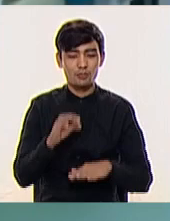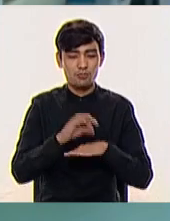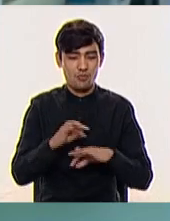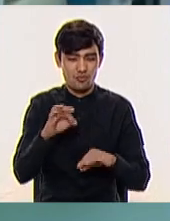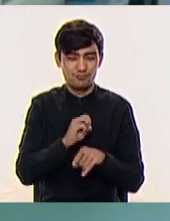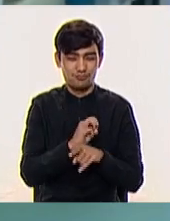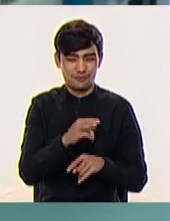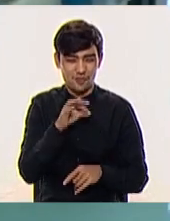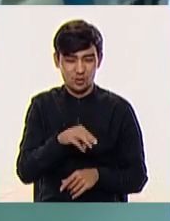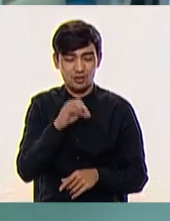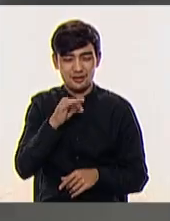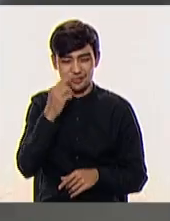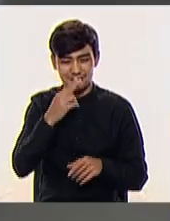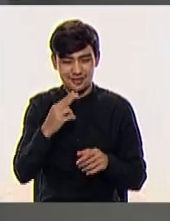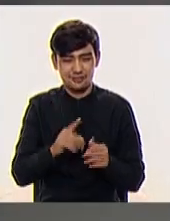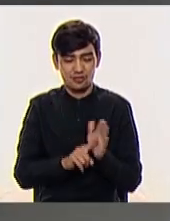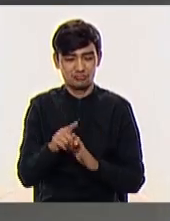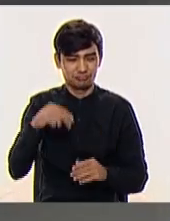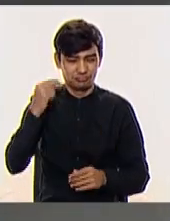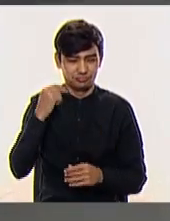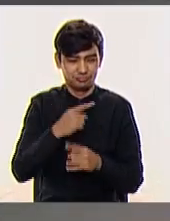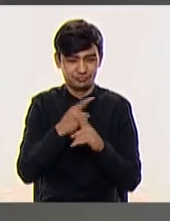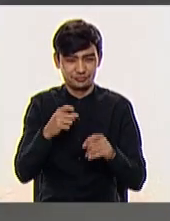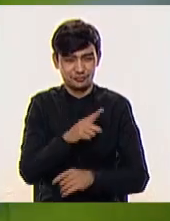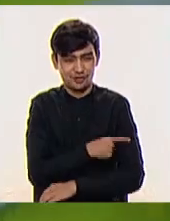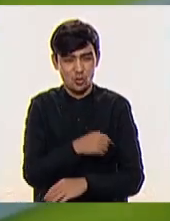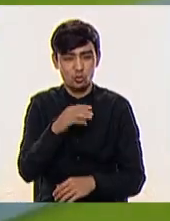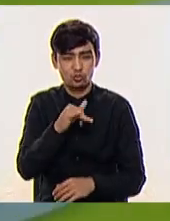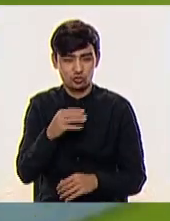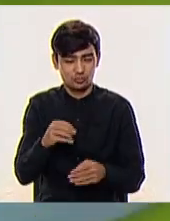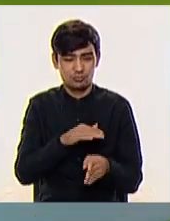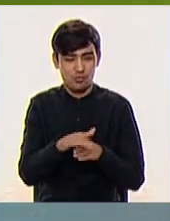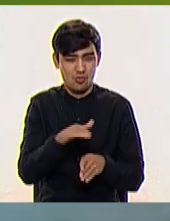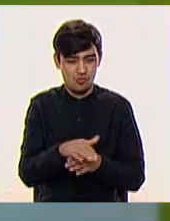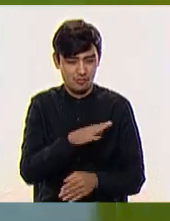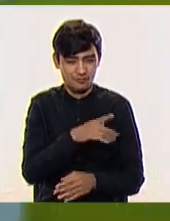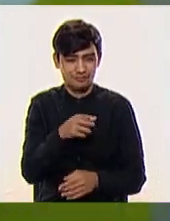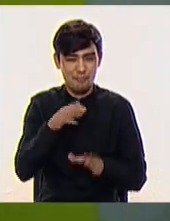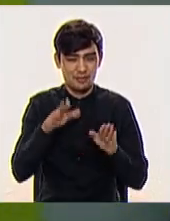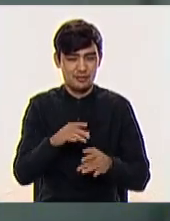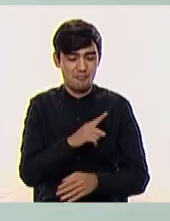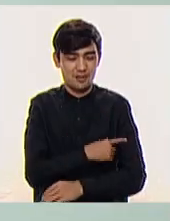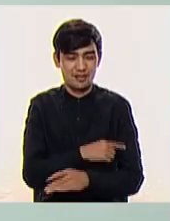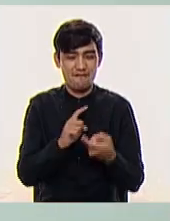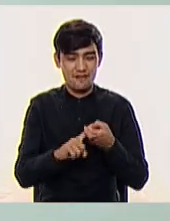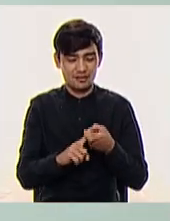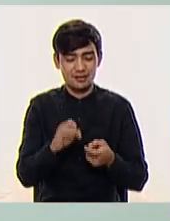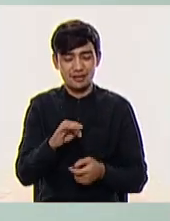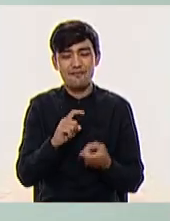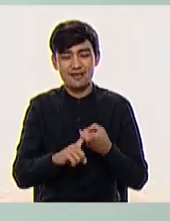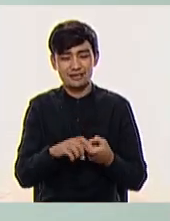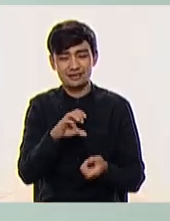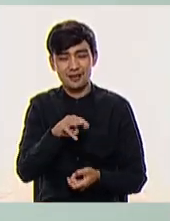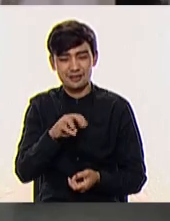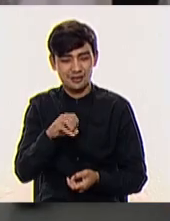Заболеваемость коронавирусом в столице начала всерьез тревожить медиков. Уже заполнены отделения реанимации. В инфекционных стационарах